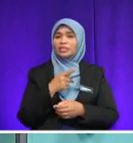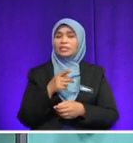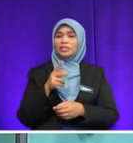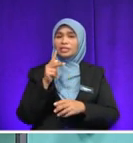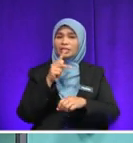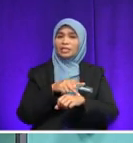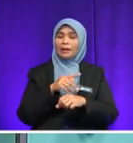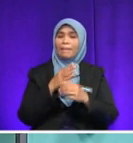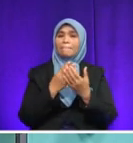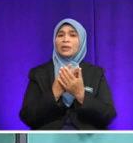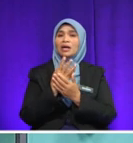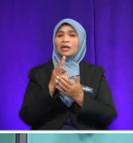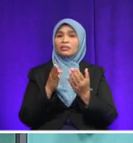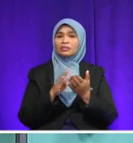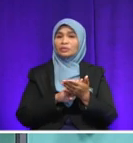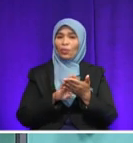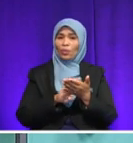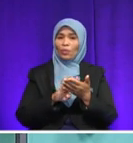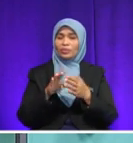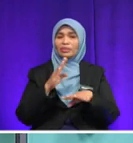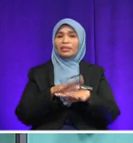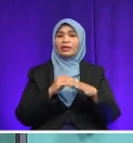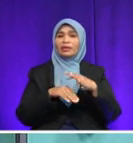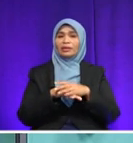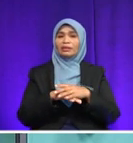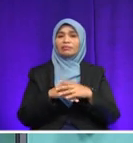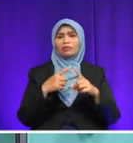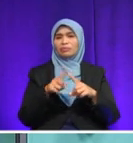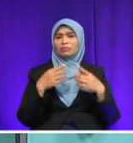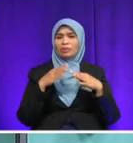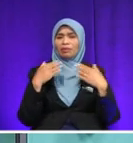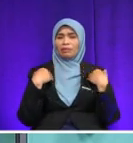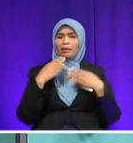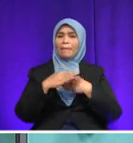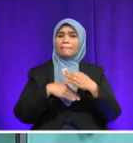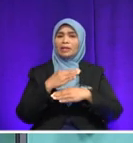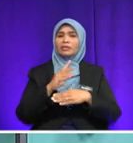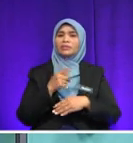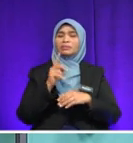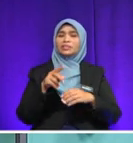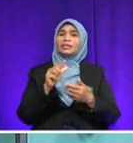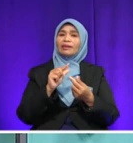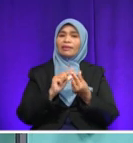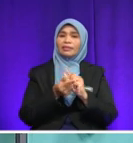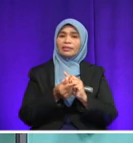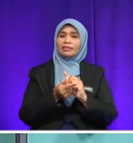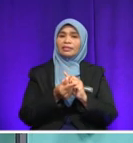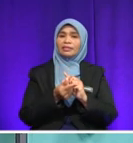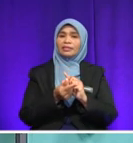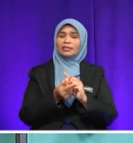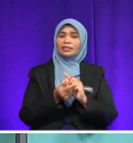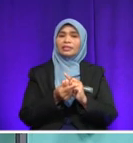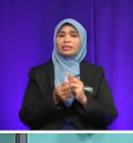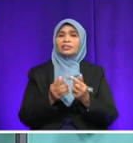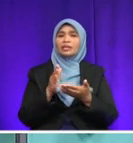kena pasukan tangan tapi sebab tak ada dengan balutan maka kita kena ganti kita kena ganti